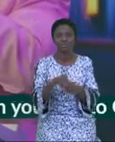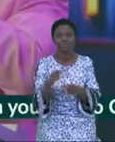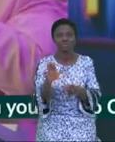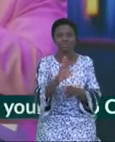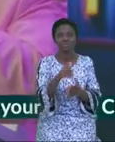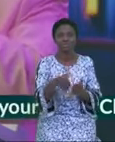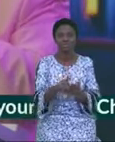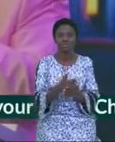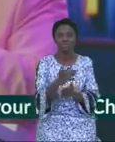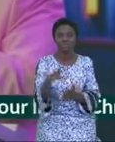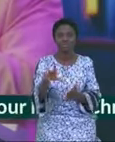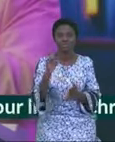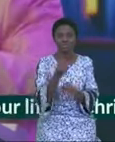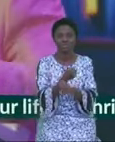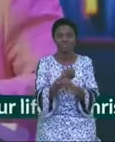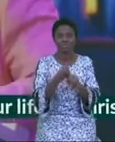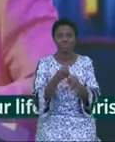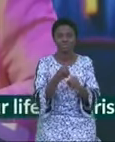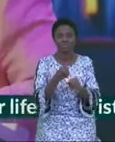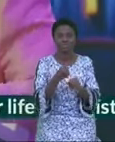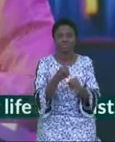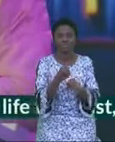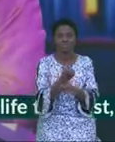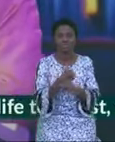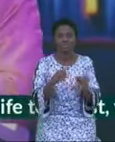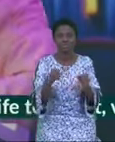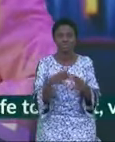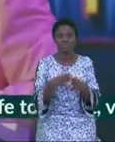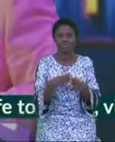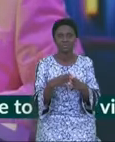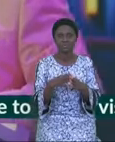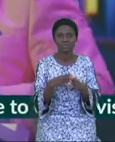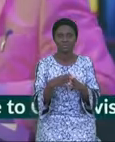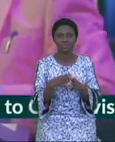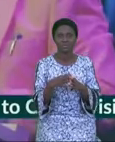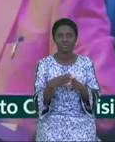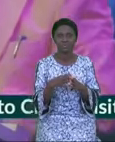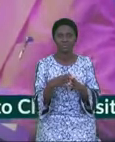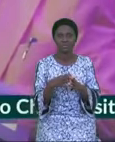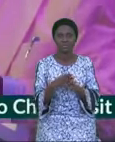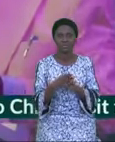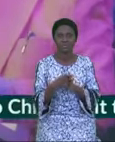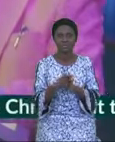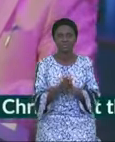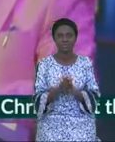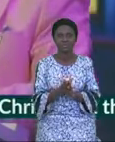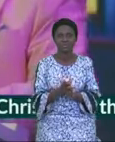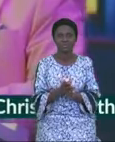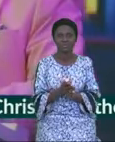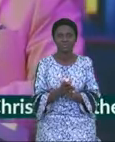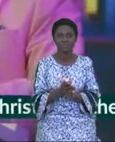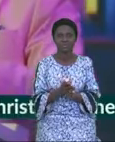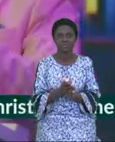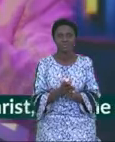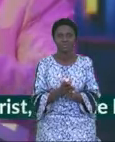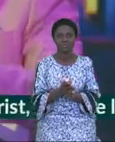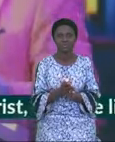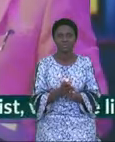nous voulons donc vous aidez à tenir dans votre nouvelle fois que vous avez trouvé en Christ